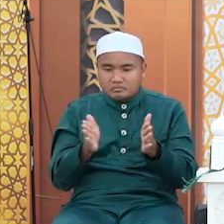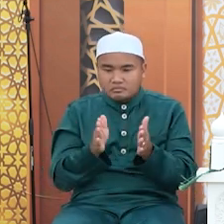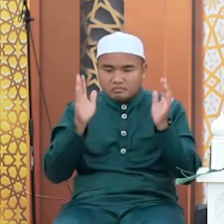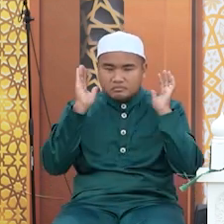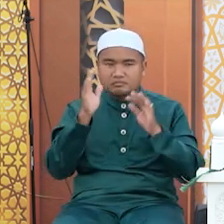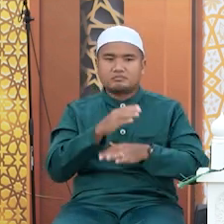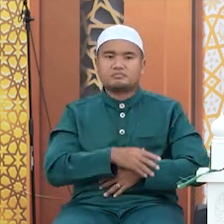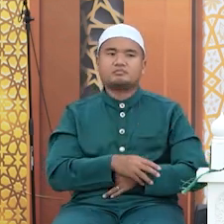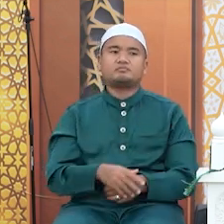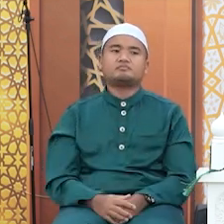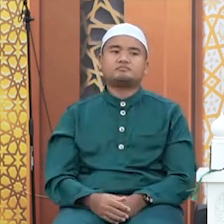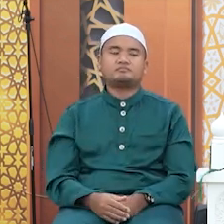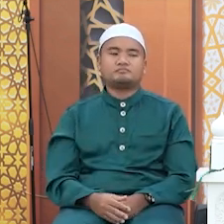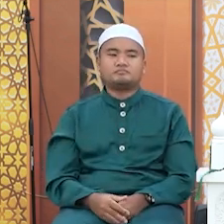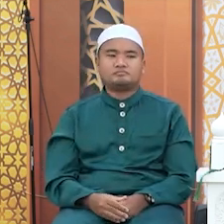Salat.